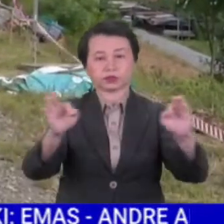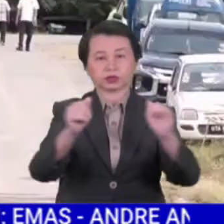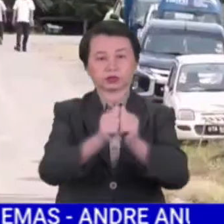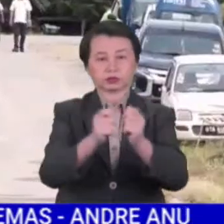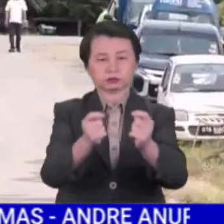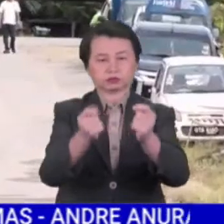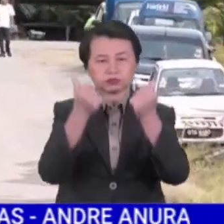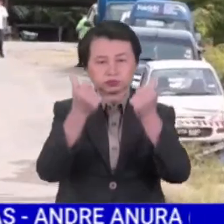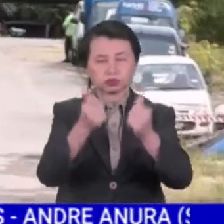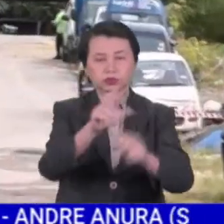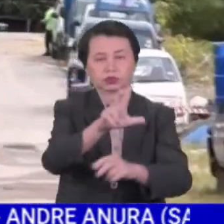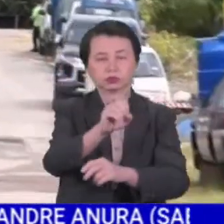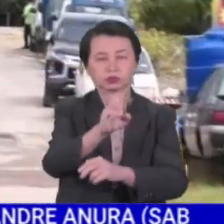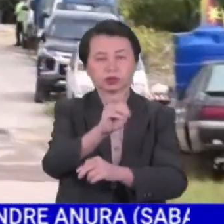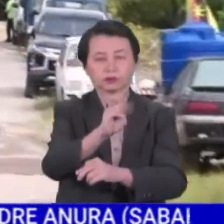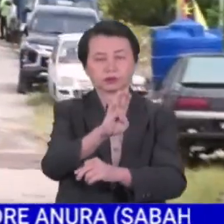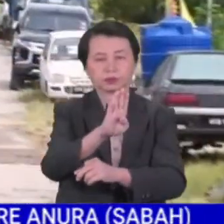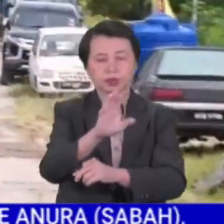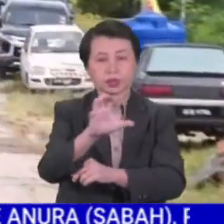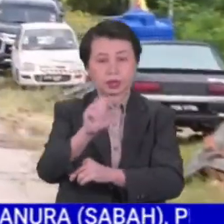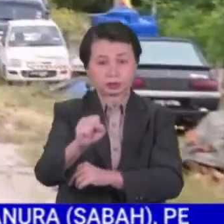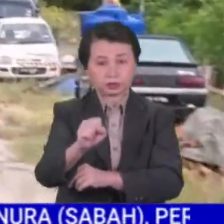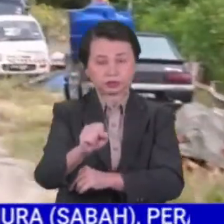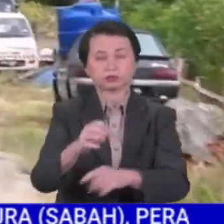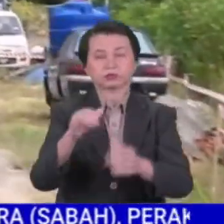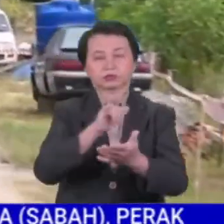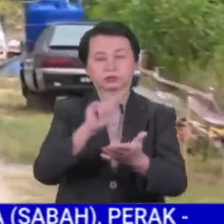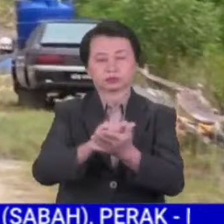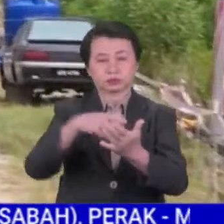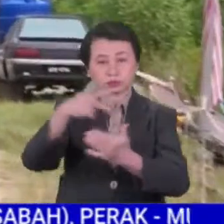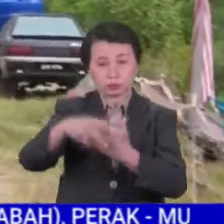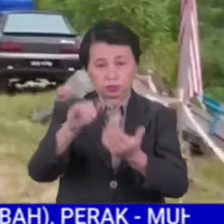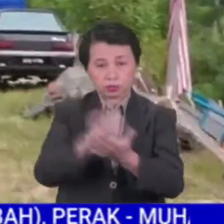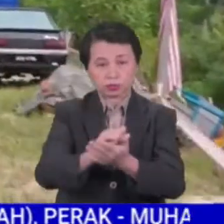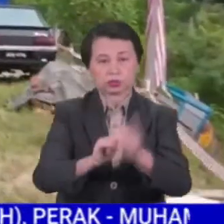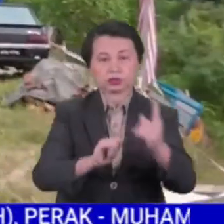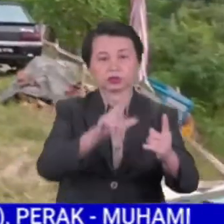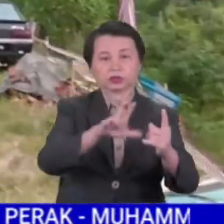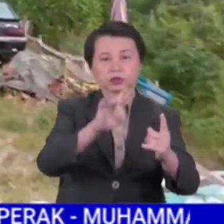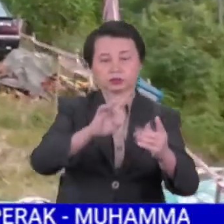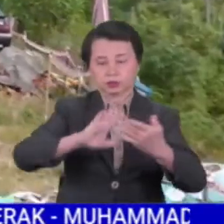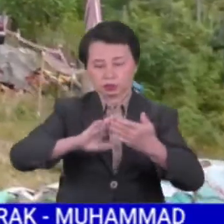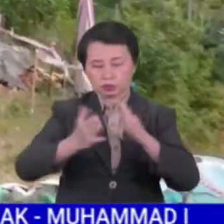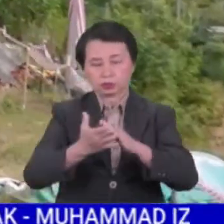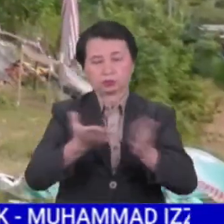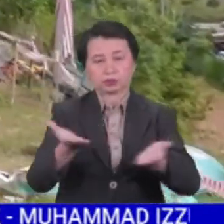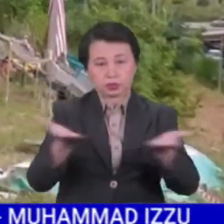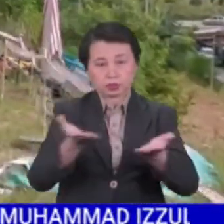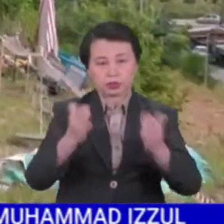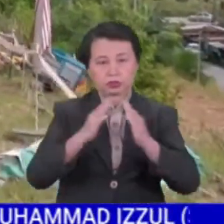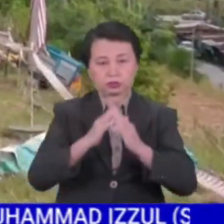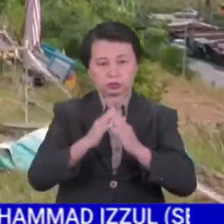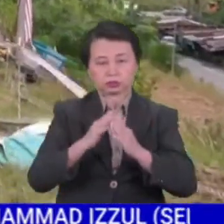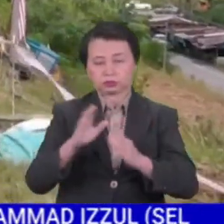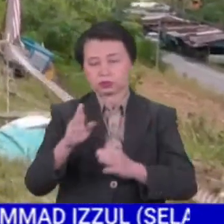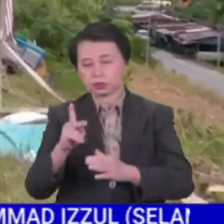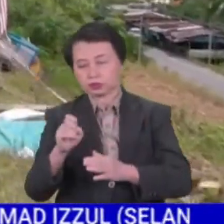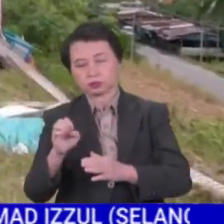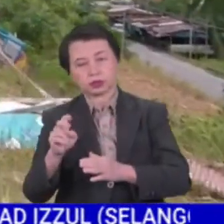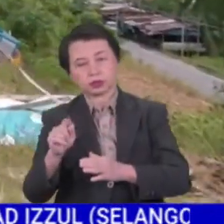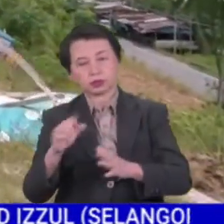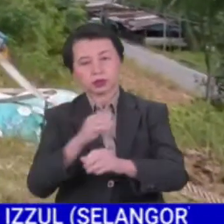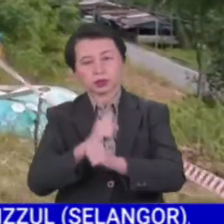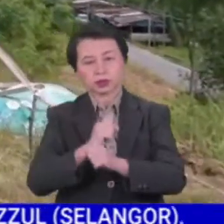dengan kelajuan 30 Mbps. Melalui inisiatif itu, 138 komuniti tempatan di rumah layuh kini